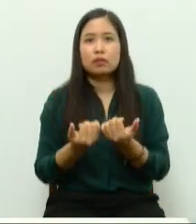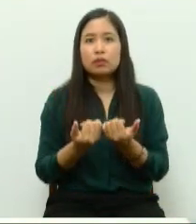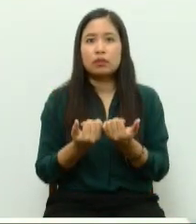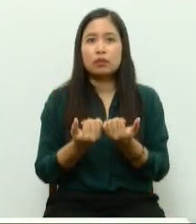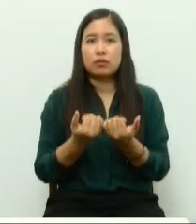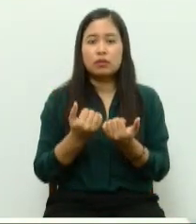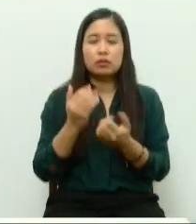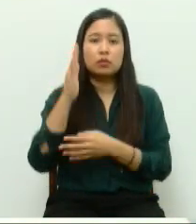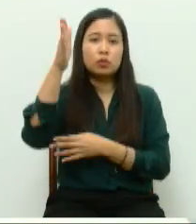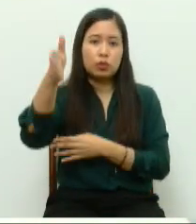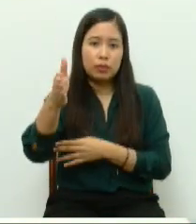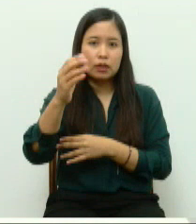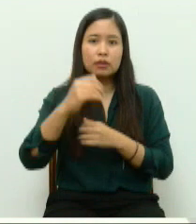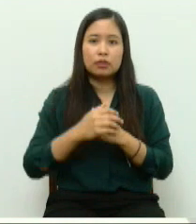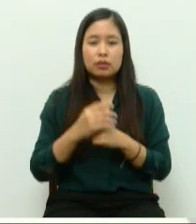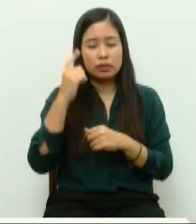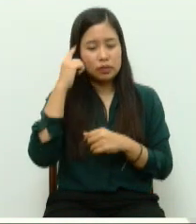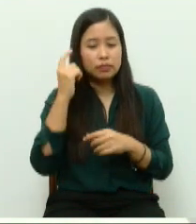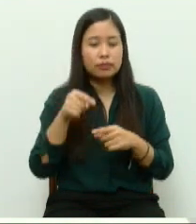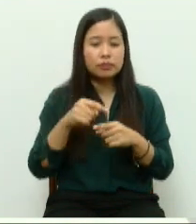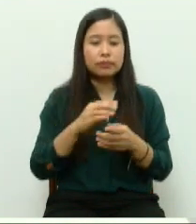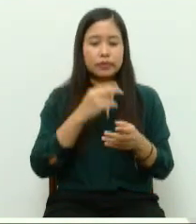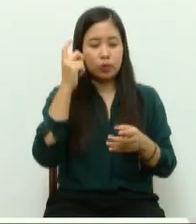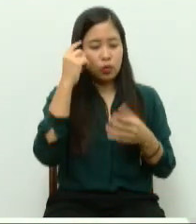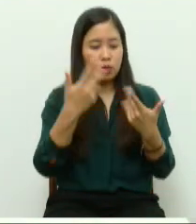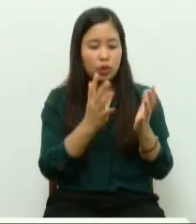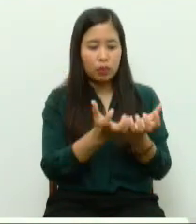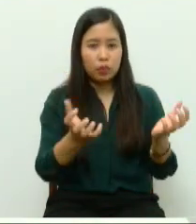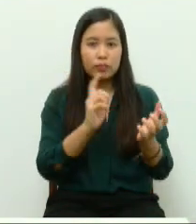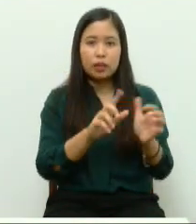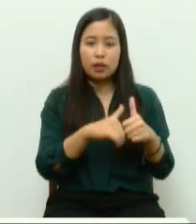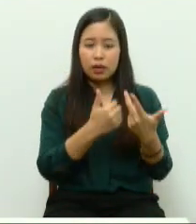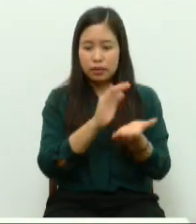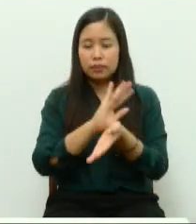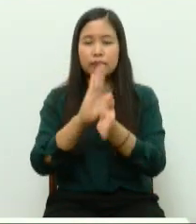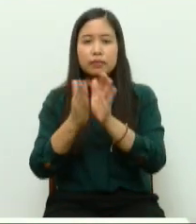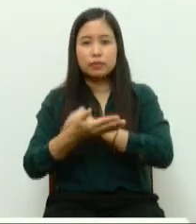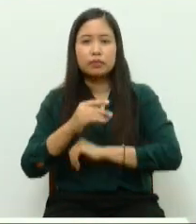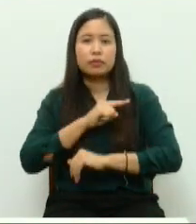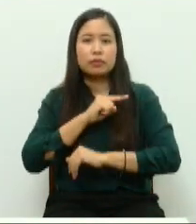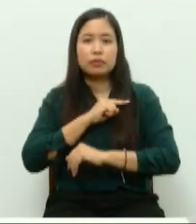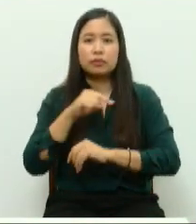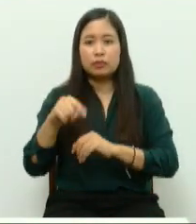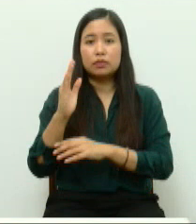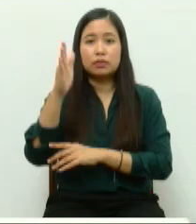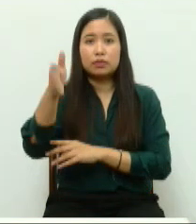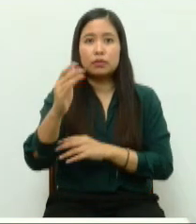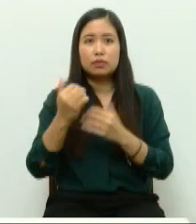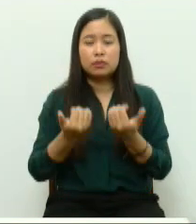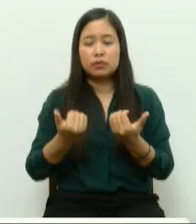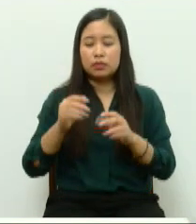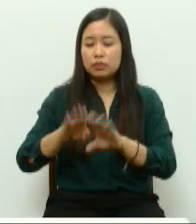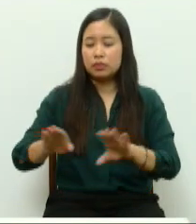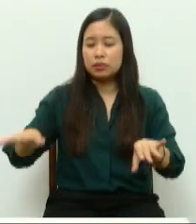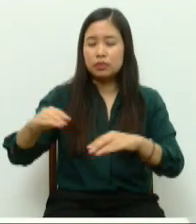ตัวใหม่ที่จะเข้ามาปักดำในแปลงนาของพวกเราแล้วก็ประคับประงมดูแลเขาให้เขานั้นได้เติบโ